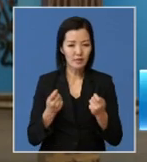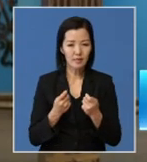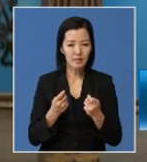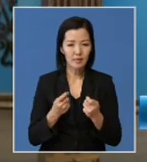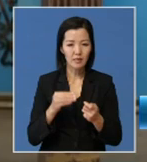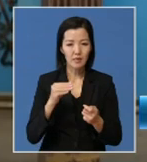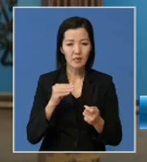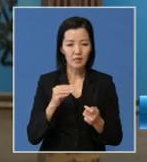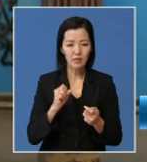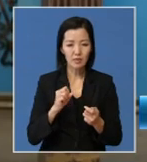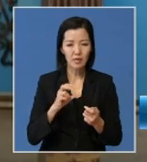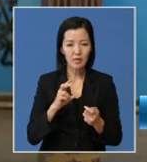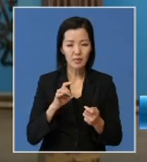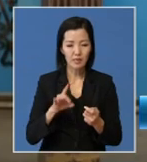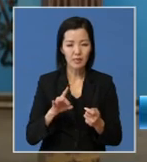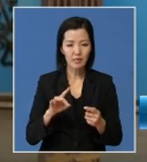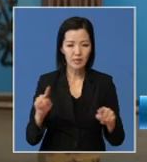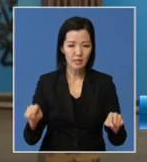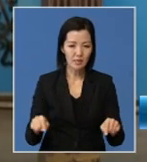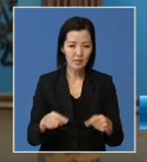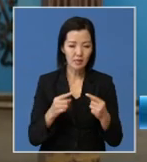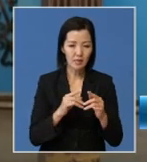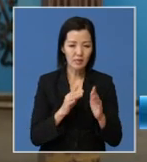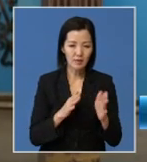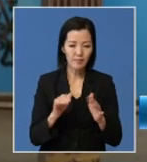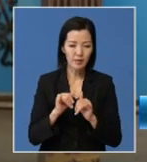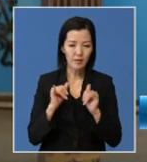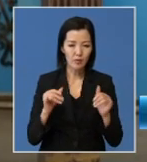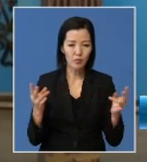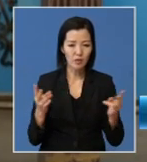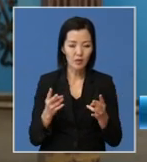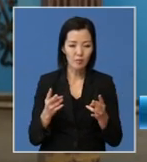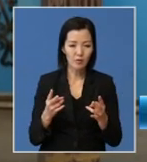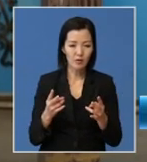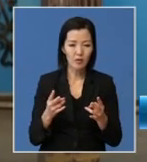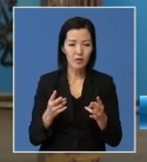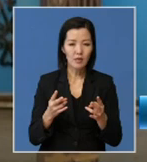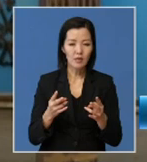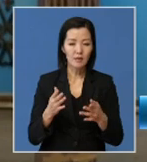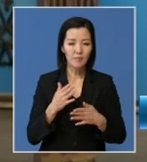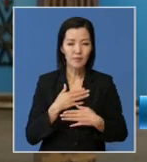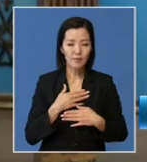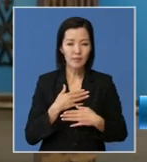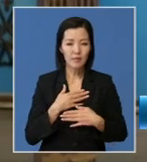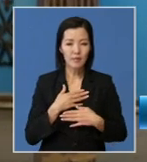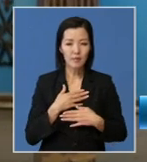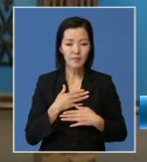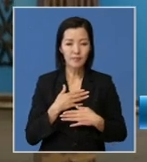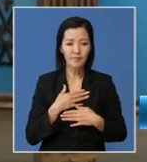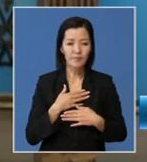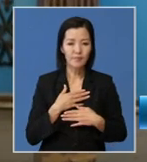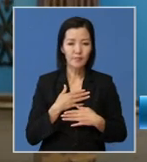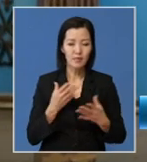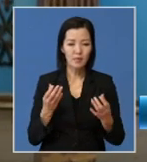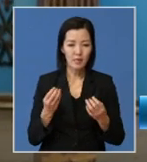жанрды тірілтейік деген ой келді. Және құқықтық саладағы жалғыз басылым болғандықтан біз енді осы жанрды бұдан кейін бұдан